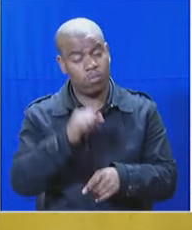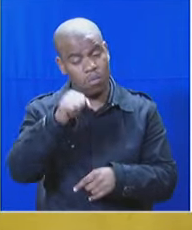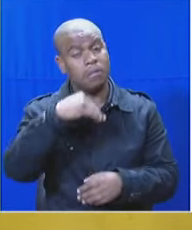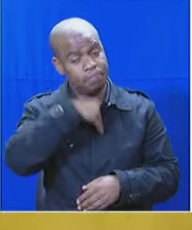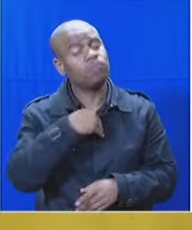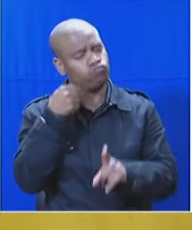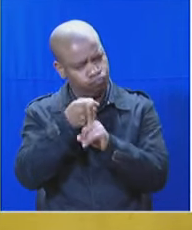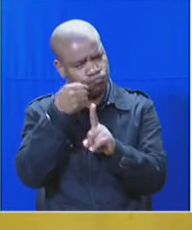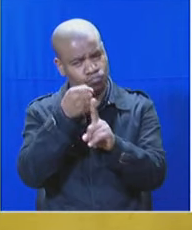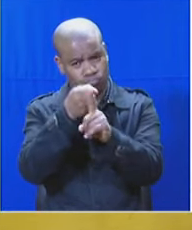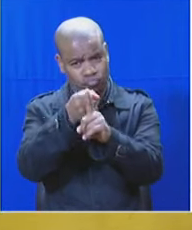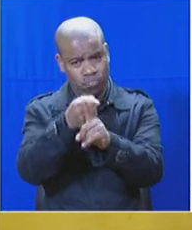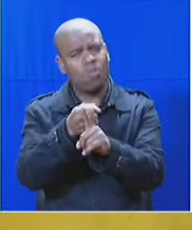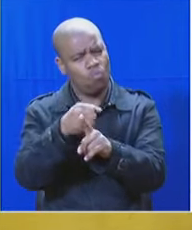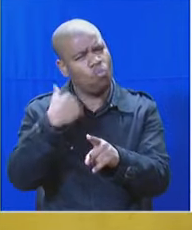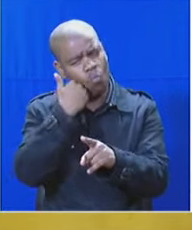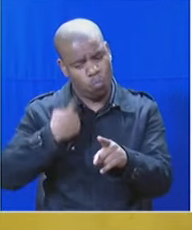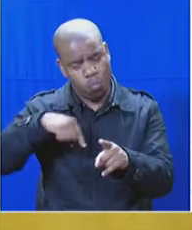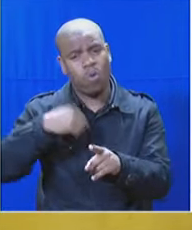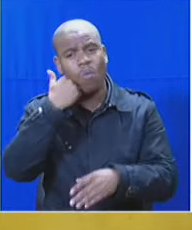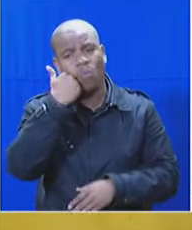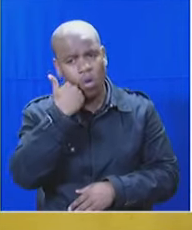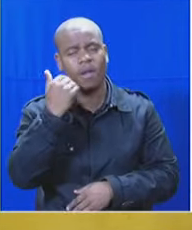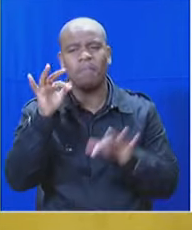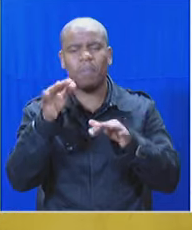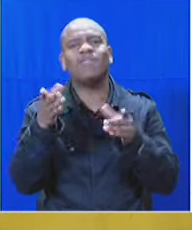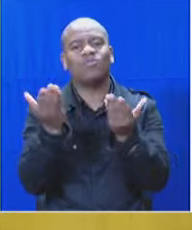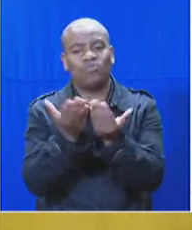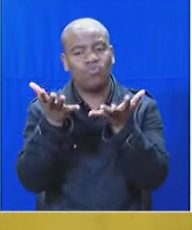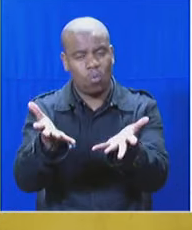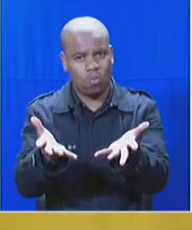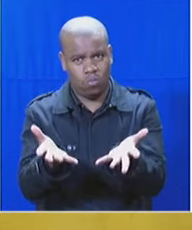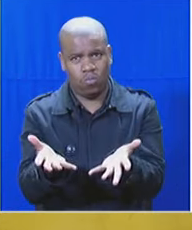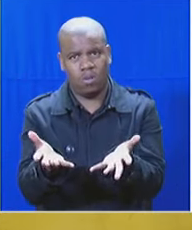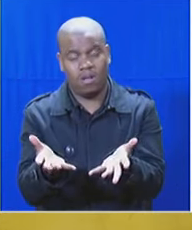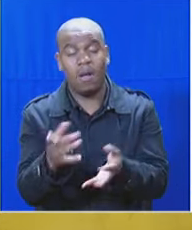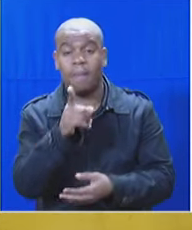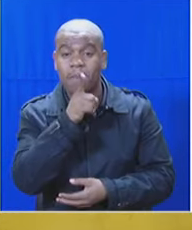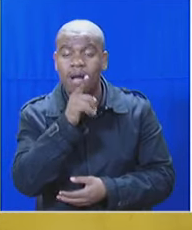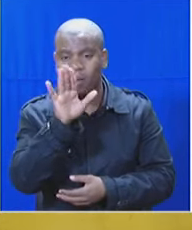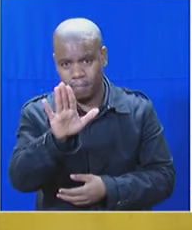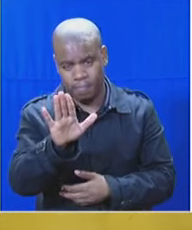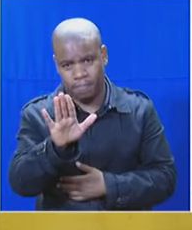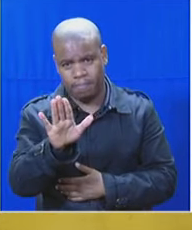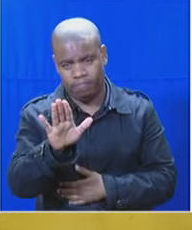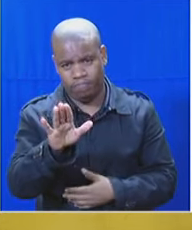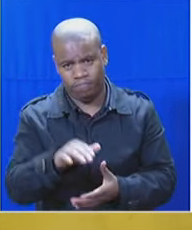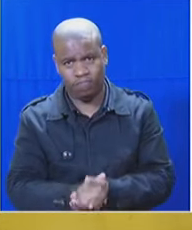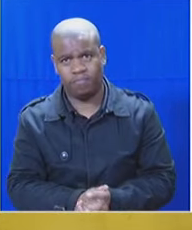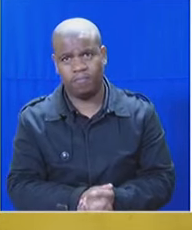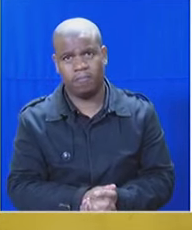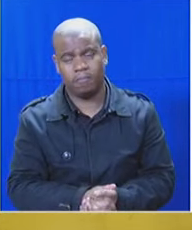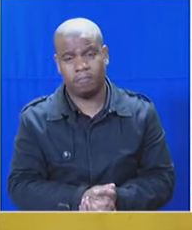ninhlongonhlongo. Yeah, sifuna loo nto cha sifuna kodwa